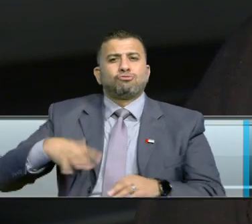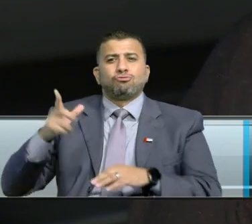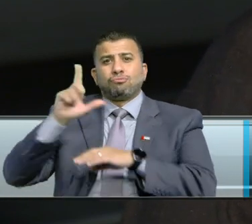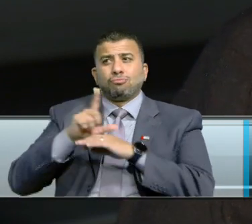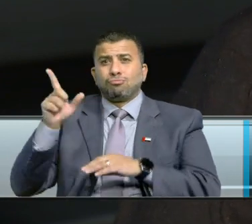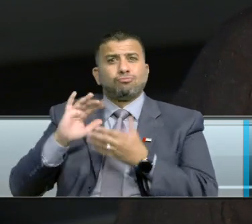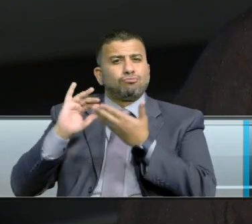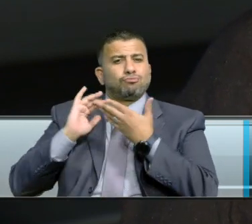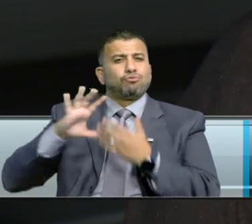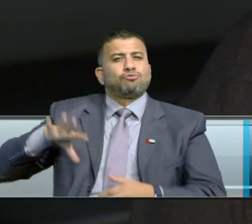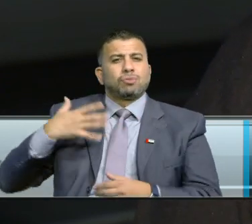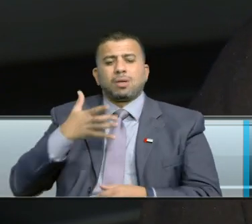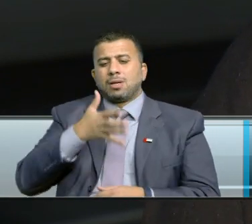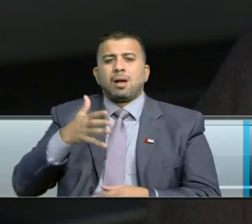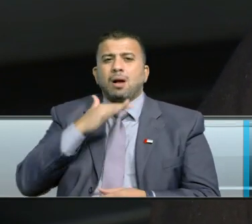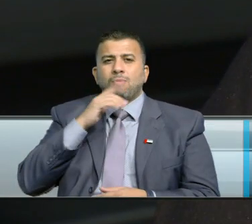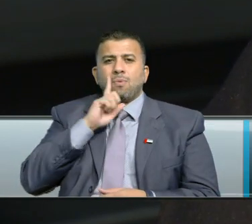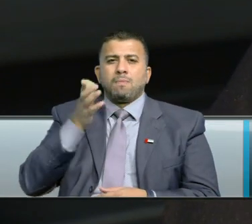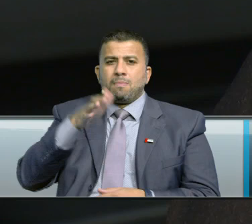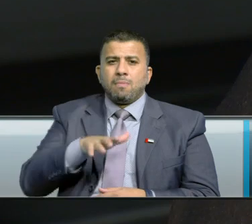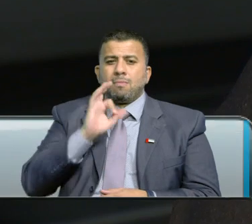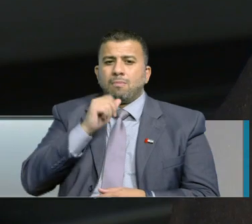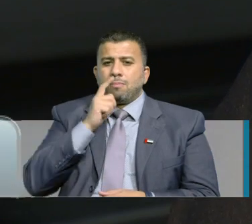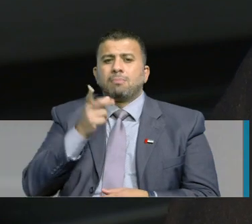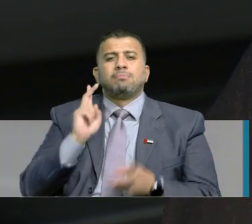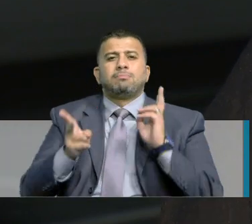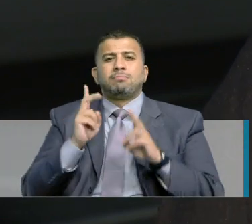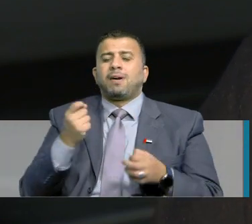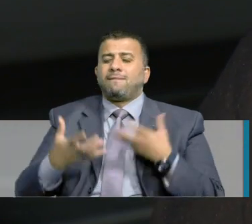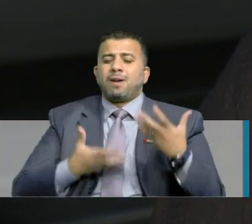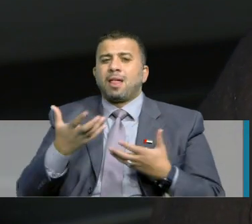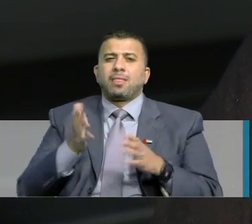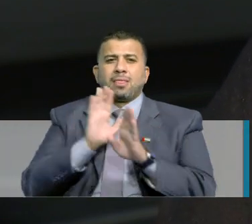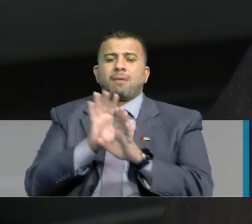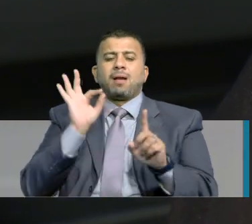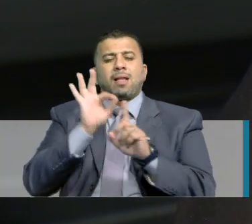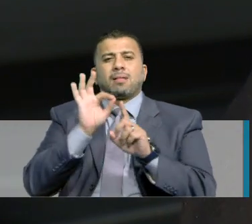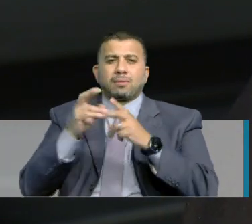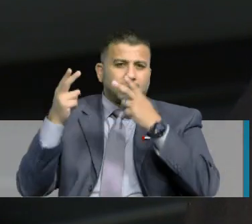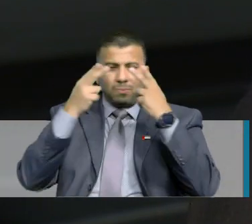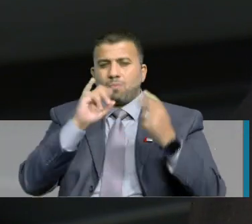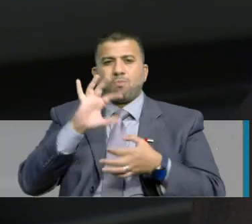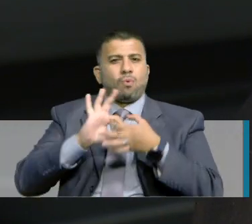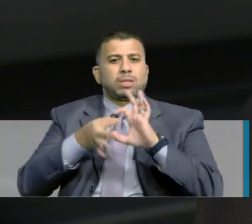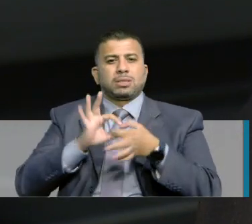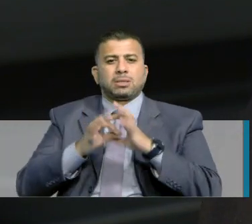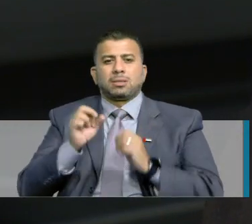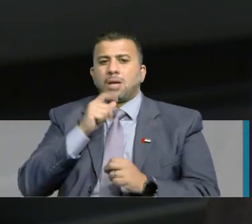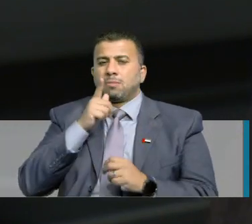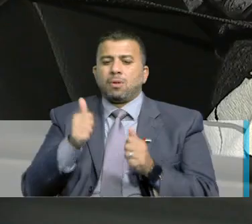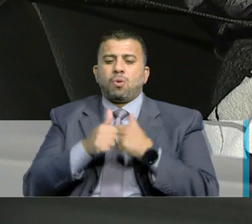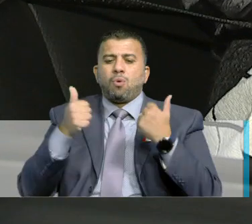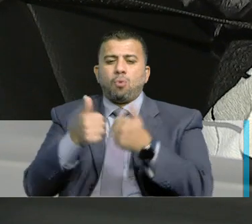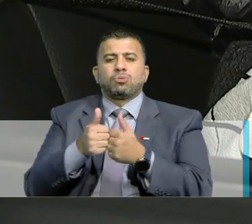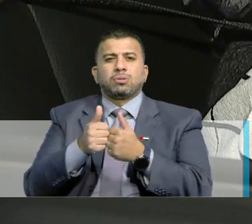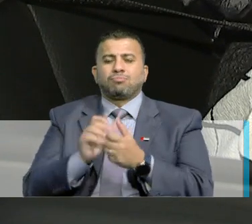ومتابعتهم الحثيثة للأيتام وحرصهم على التواجد في الفعاليات بشكل دعم لأهداف ورؤى المؤسسة لتمكين أسر